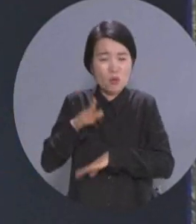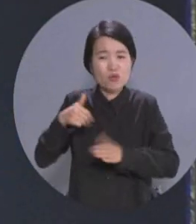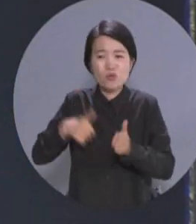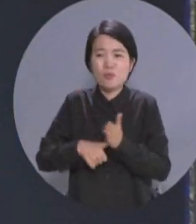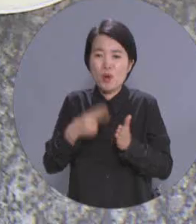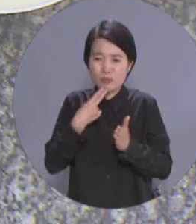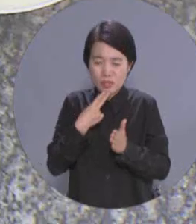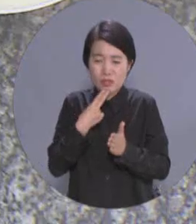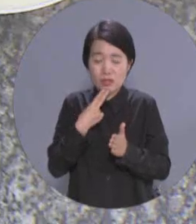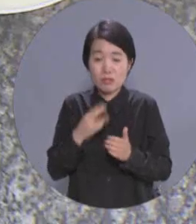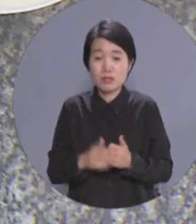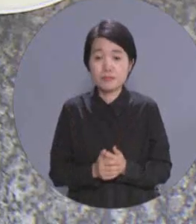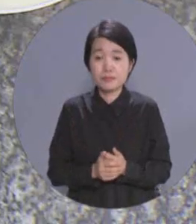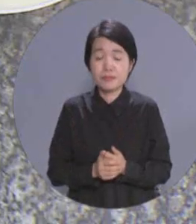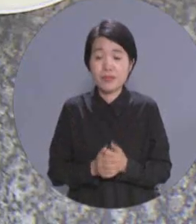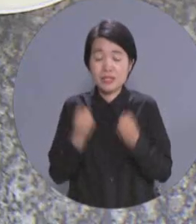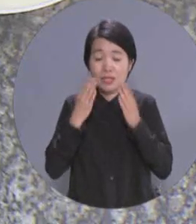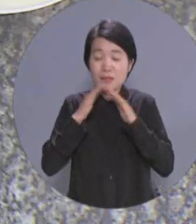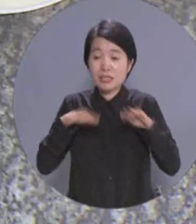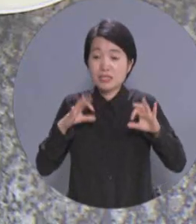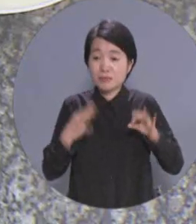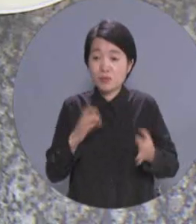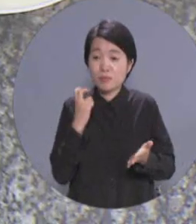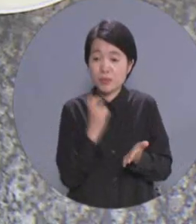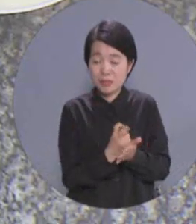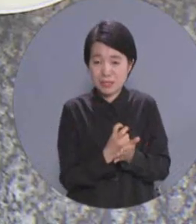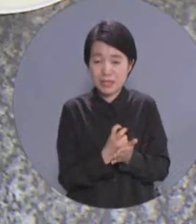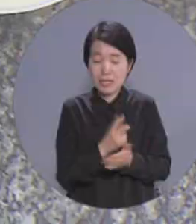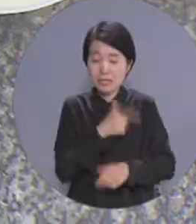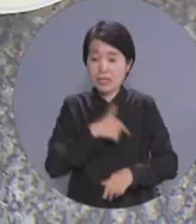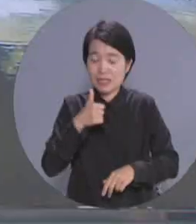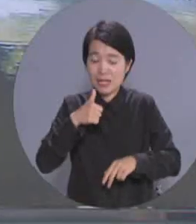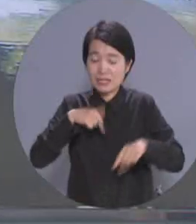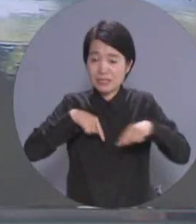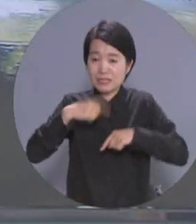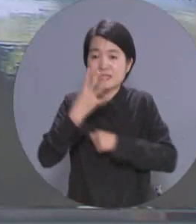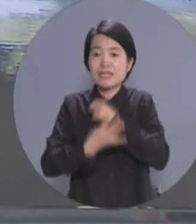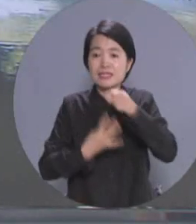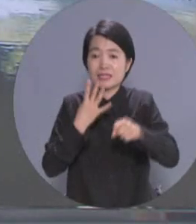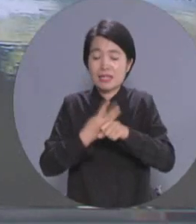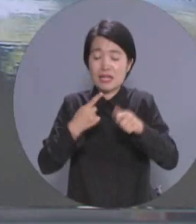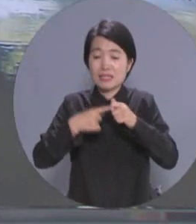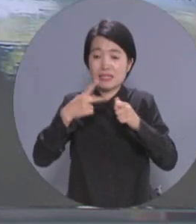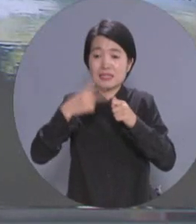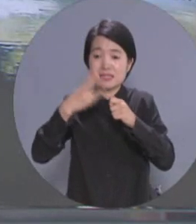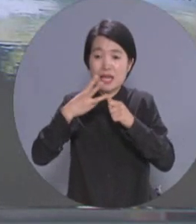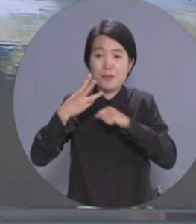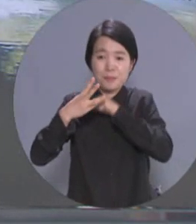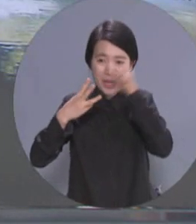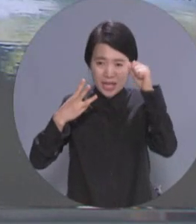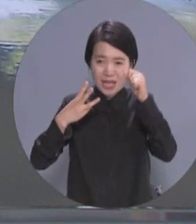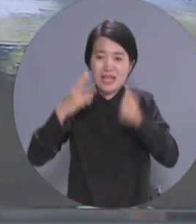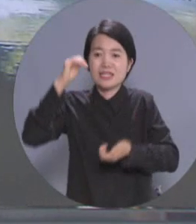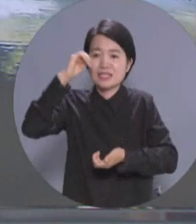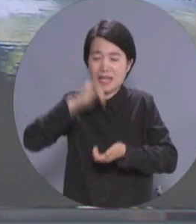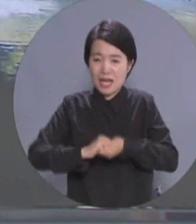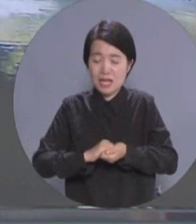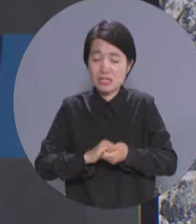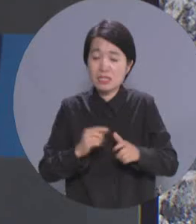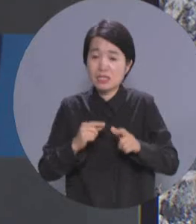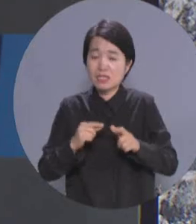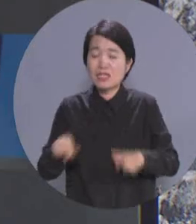됐습니다 현행 새마을금고법에 따라 이사장 임기는 4년 3까지만 할 수 있습니다 하지만